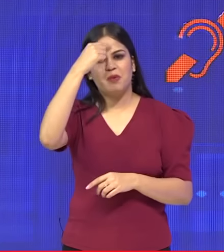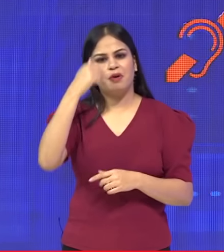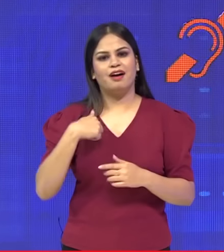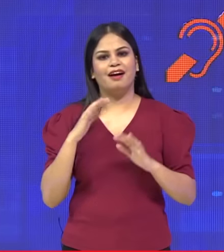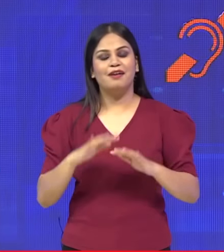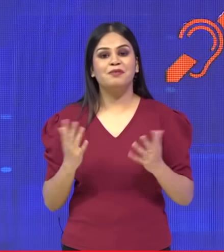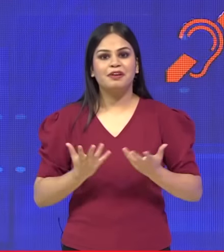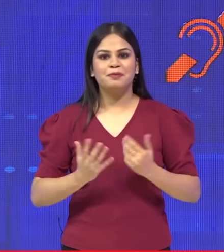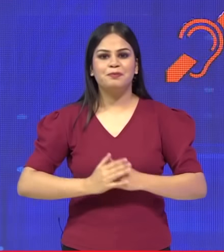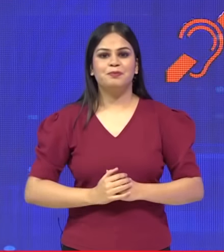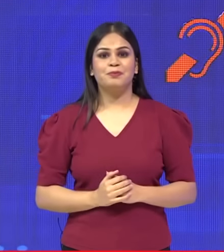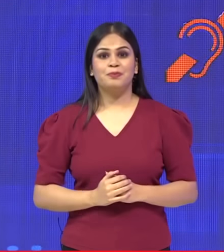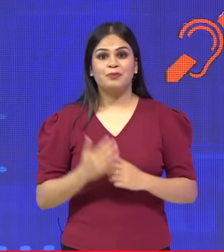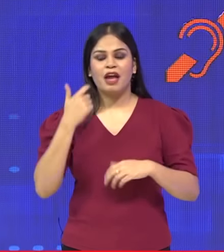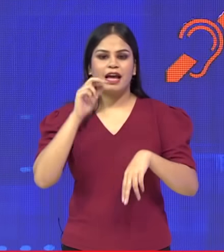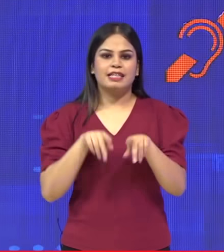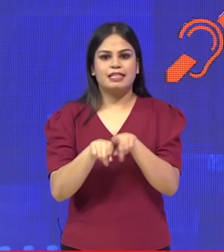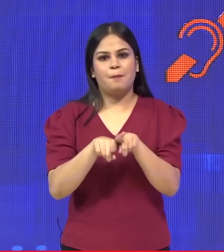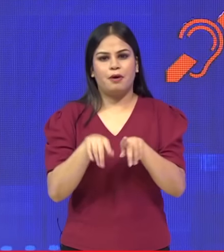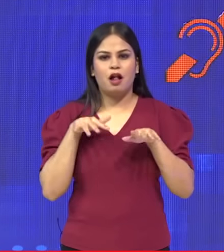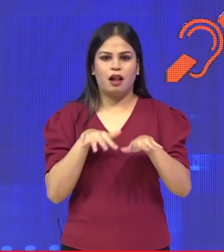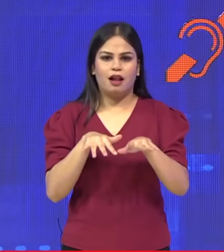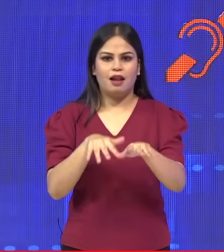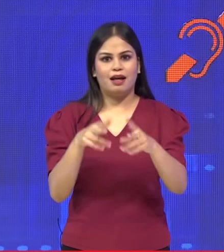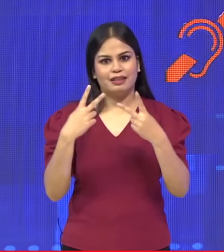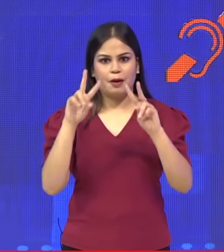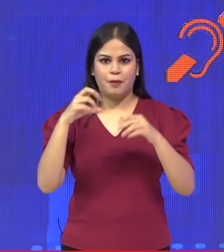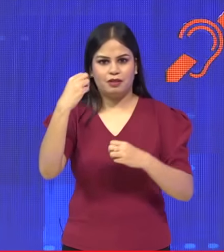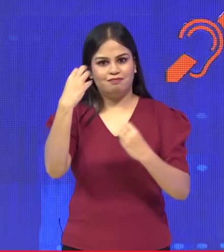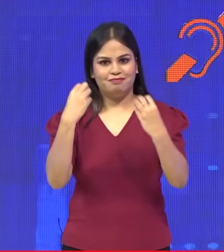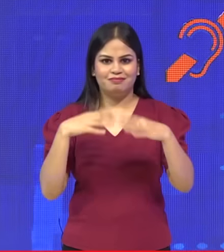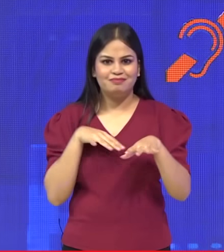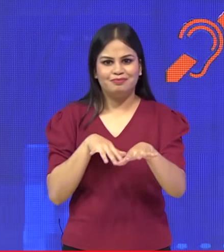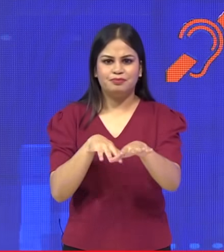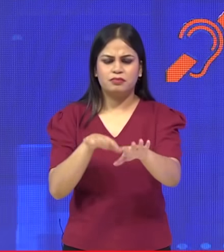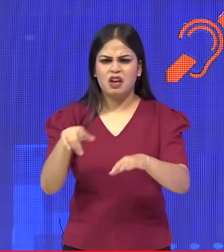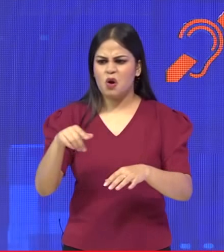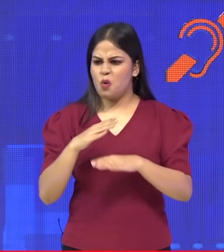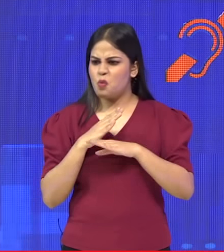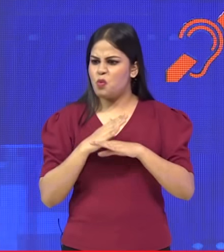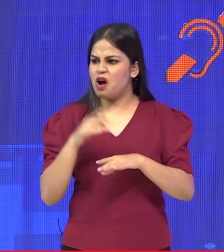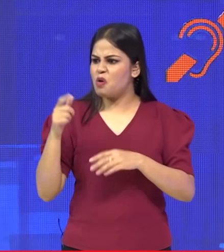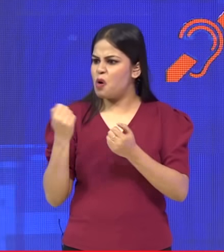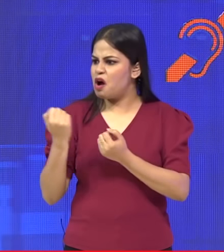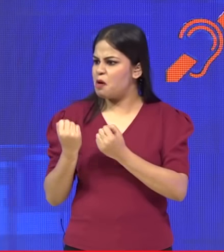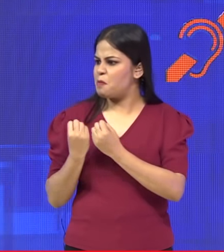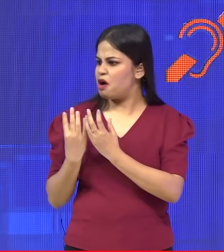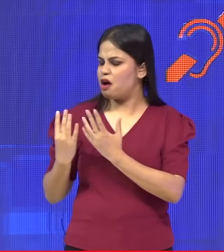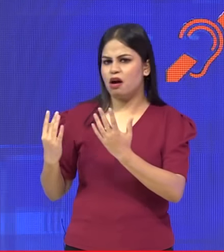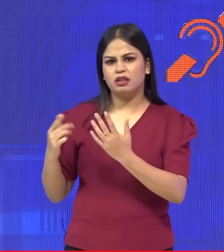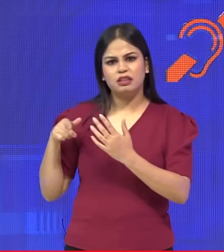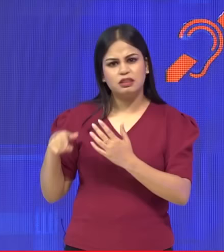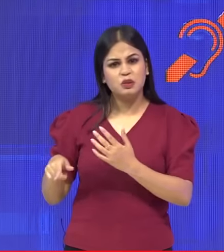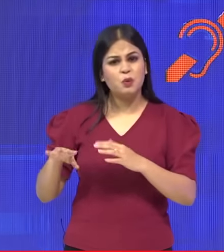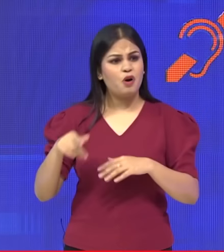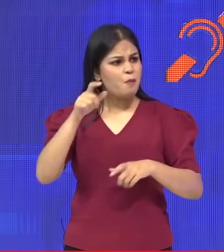की जब ट्रैफिक में होते हैं तो इतनी साड़ी सिक्योरिटी गाड़ियां यू नो ओम